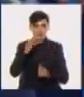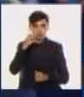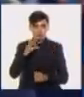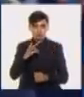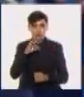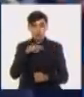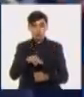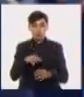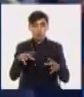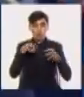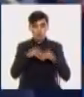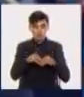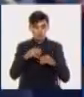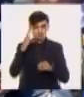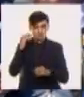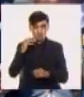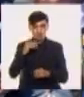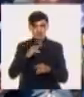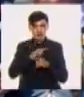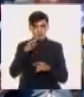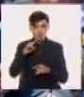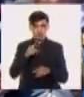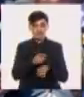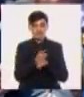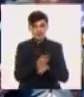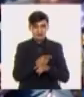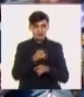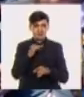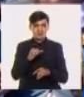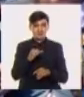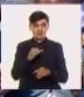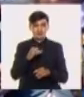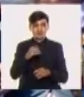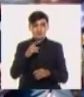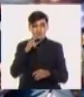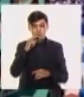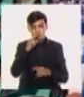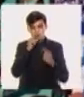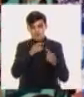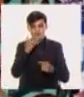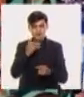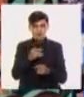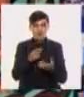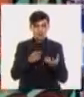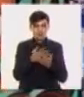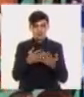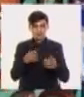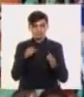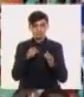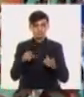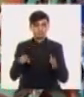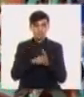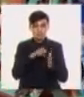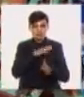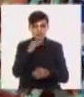75% от общего числа самолетов, танков, артиллерийских орудий противника. Абсолютно